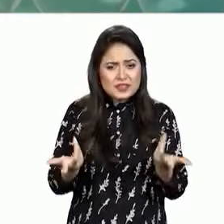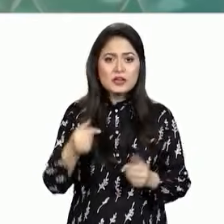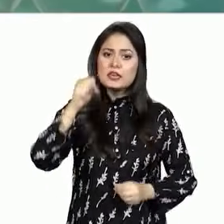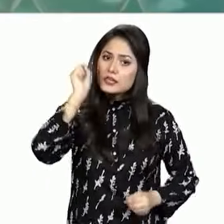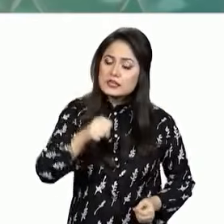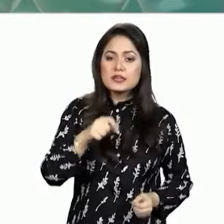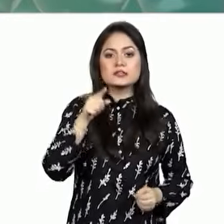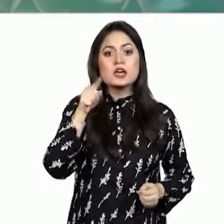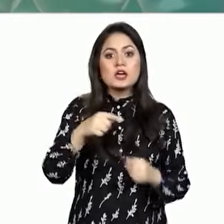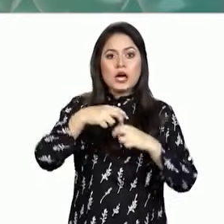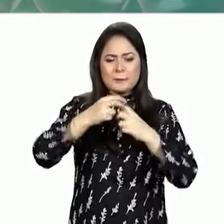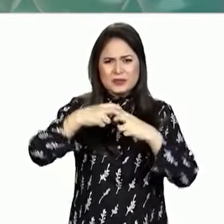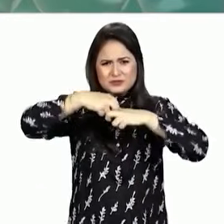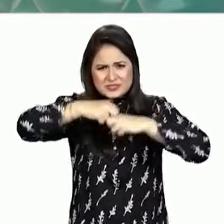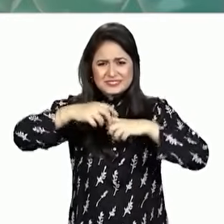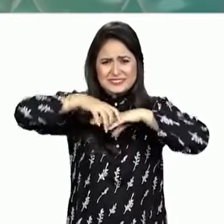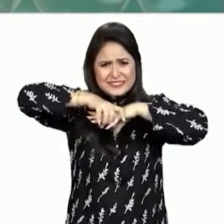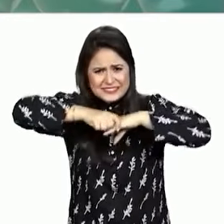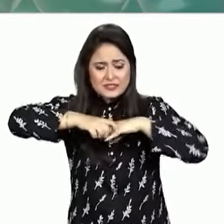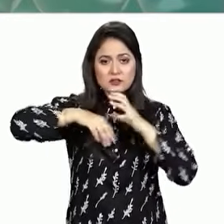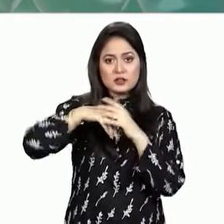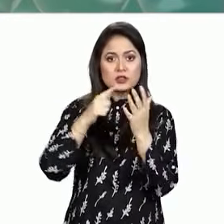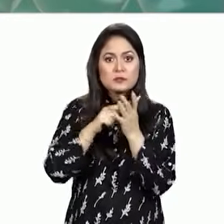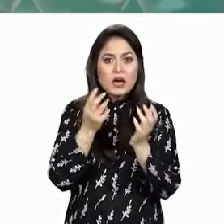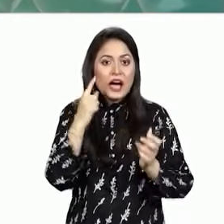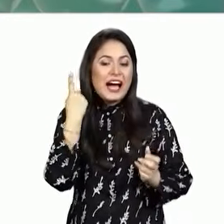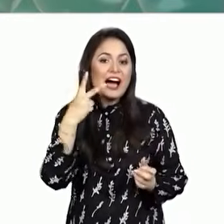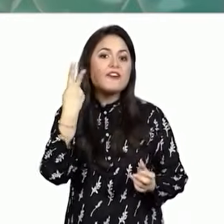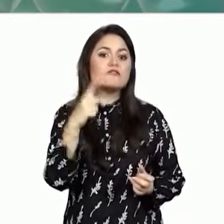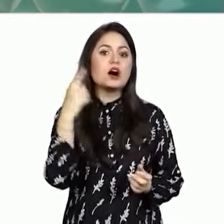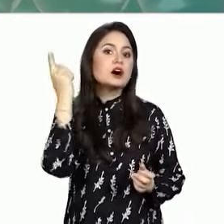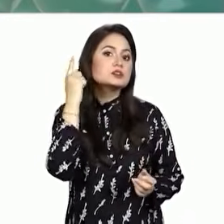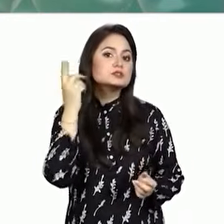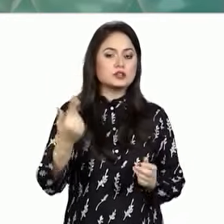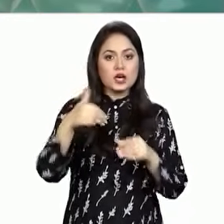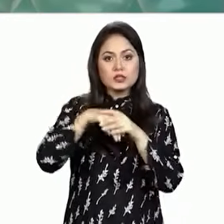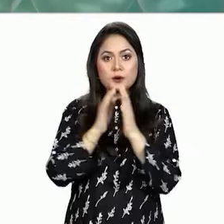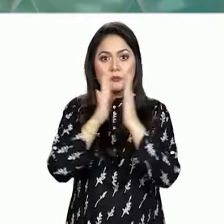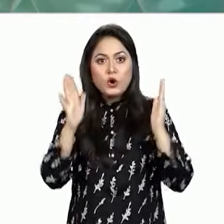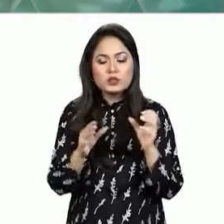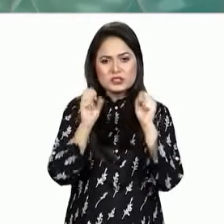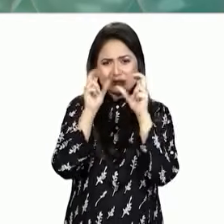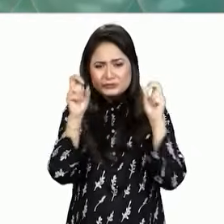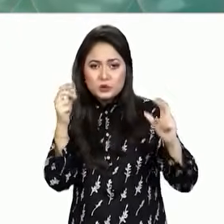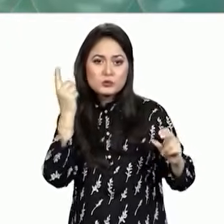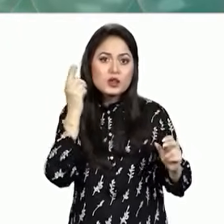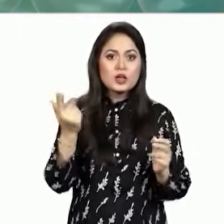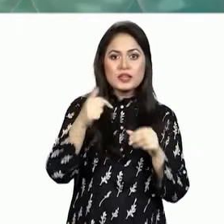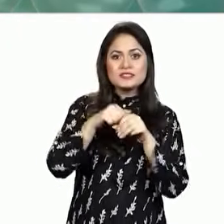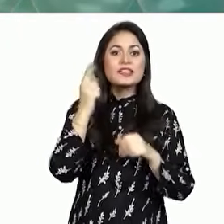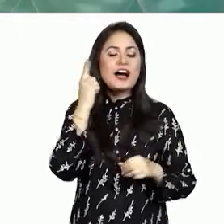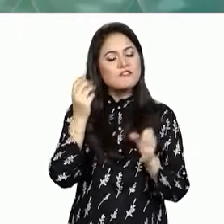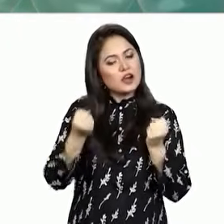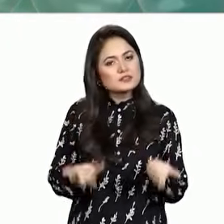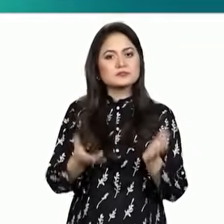جی ہاں، جوائنٹس کو کھینچنے یا حرکت دینے سے جوائنٹ کیپسول کے اندر سیال میں بلبلے بنتے یا پھوٹتے ہیں، جن سے یہ